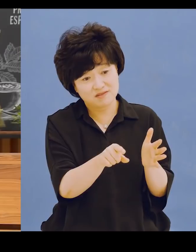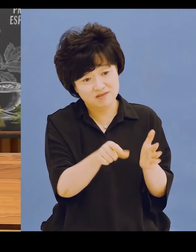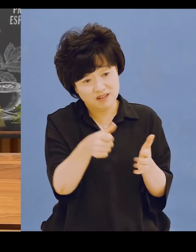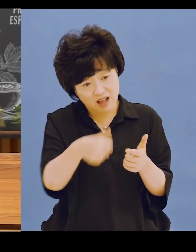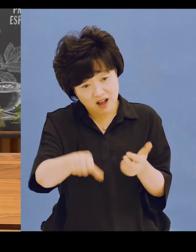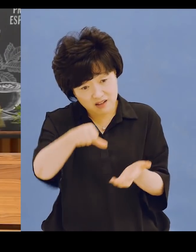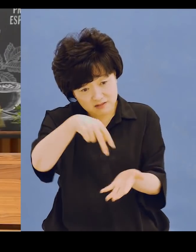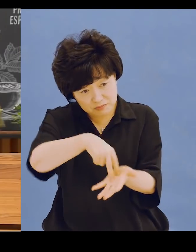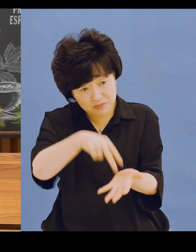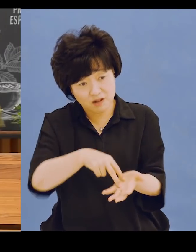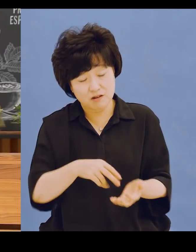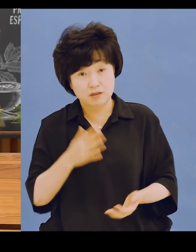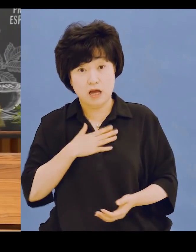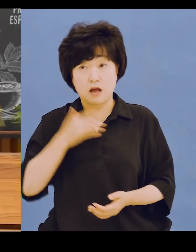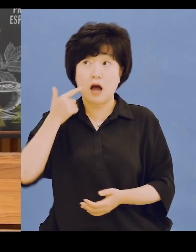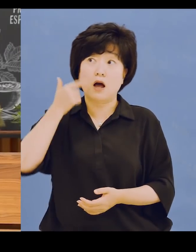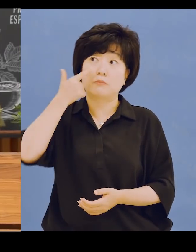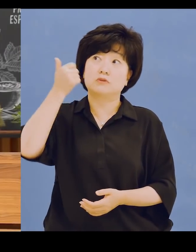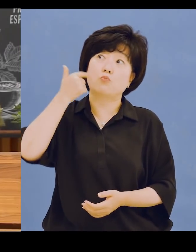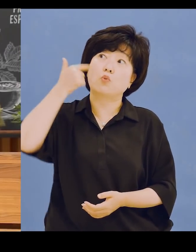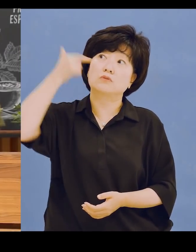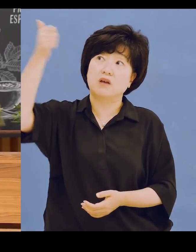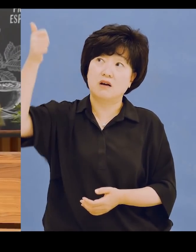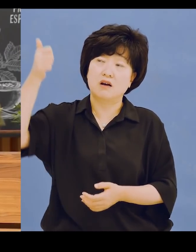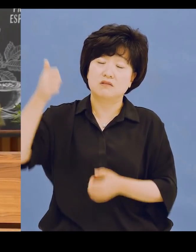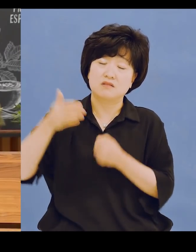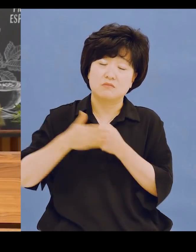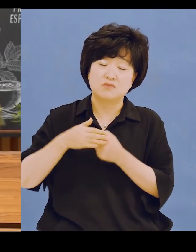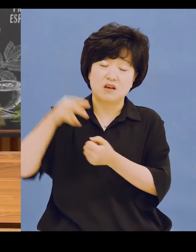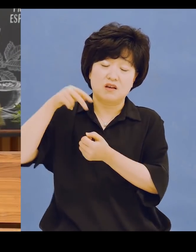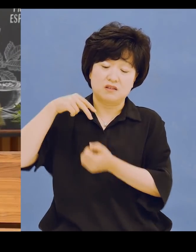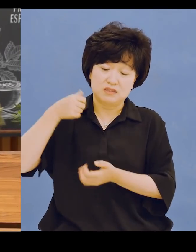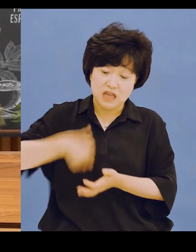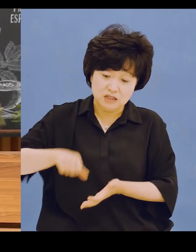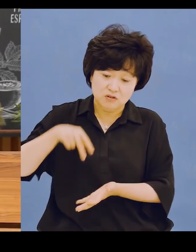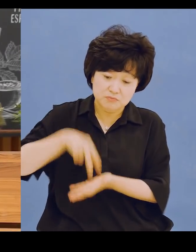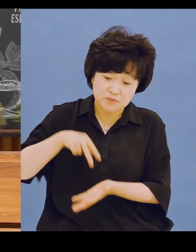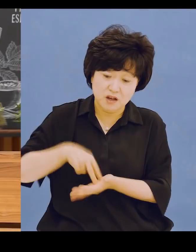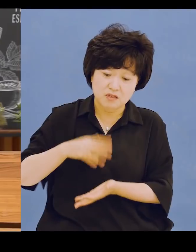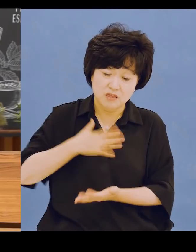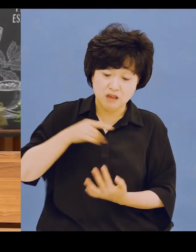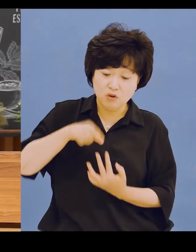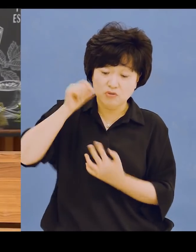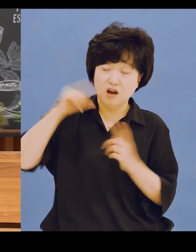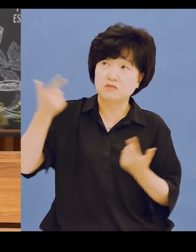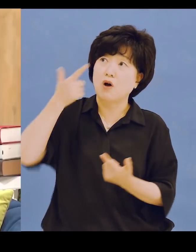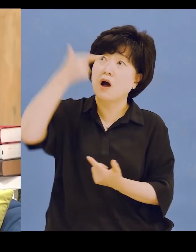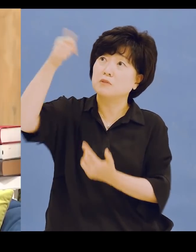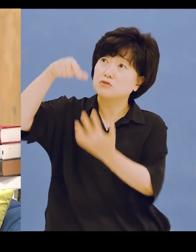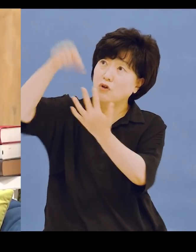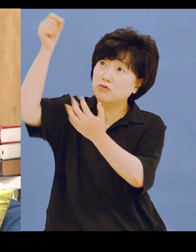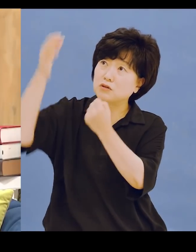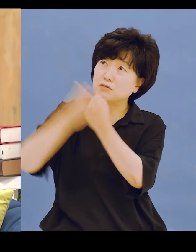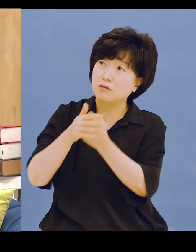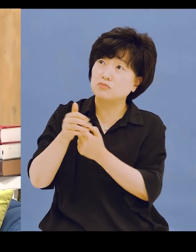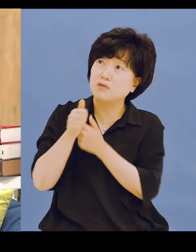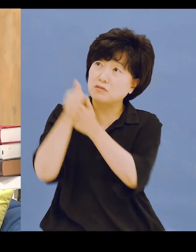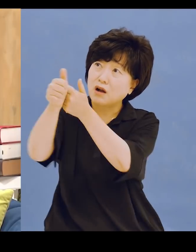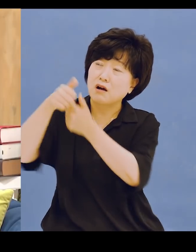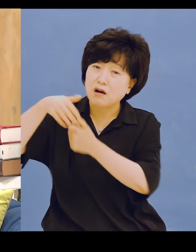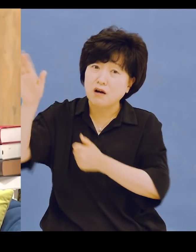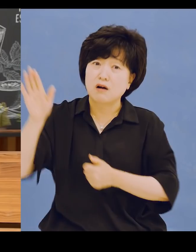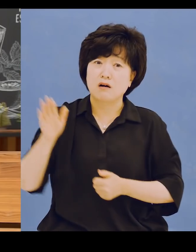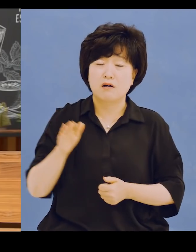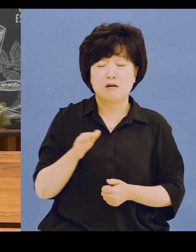자녀 입장에서는 항상 그 나의 선택이 아닌 부모의 선택에 의해서 따라온 존재잖아요. 그렇죠. 근데 그 문화